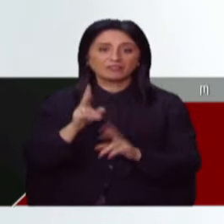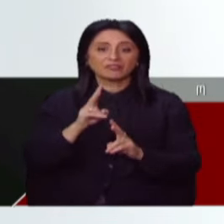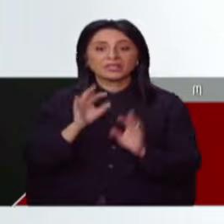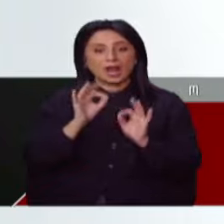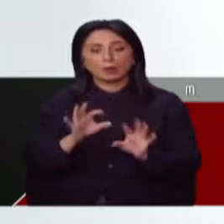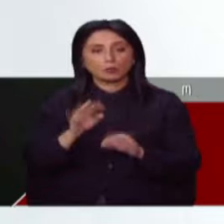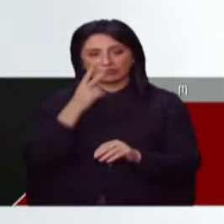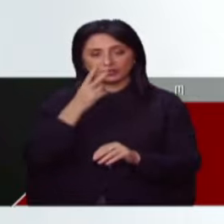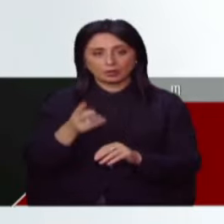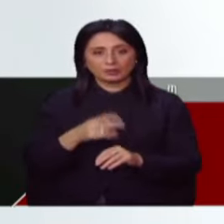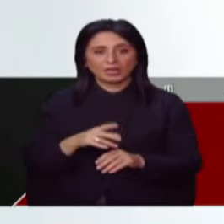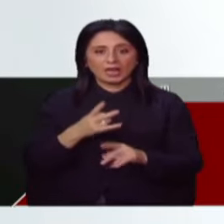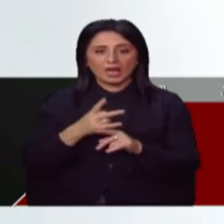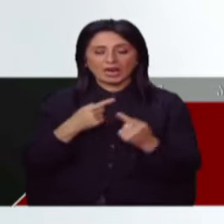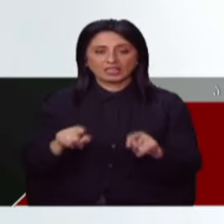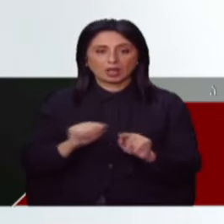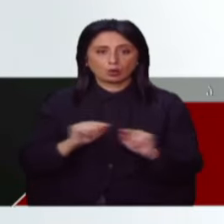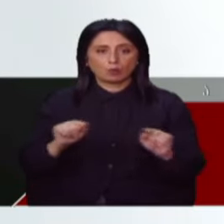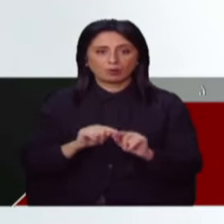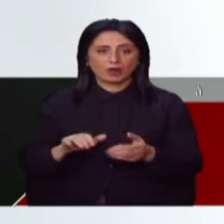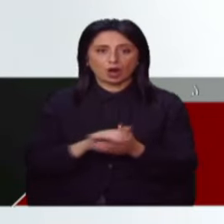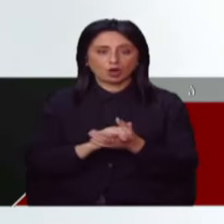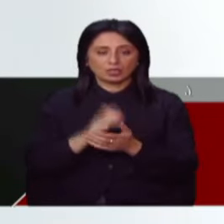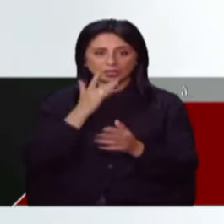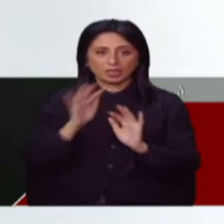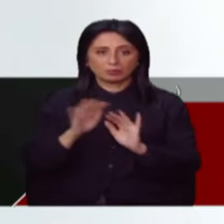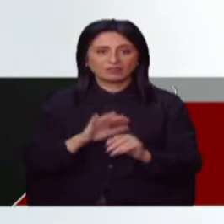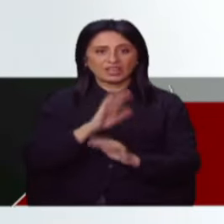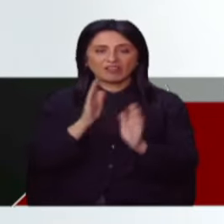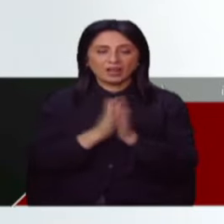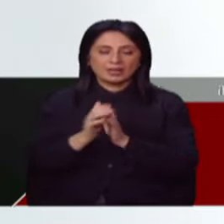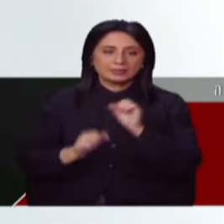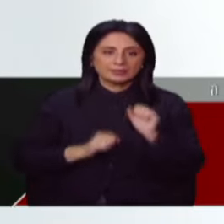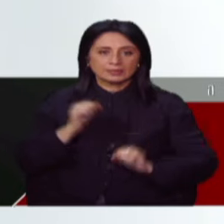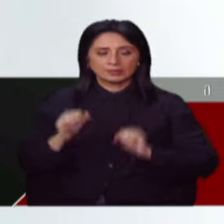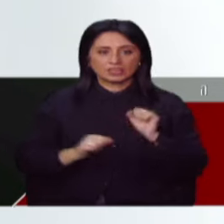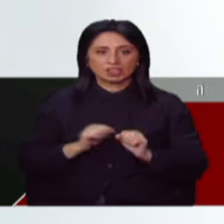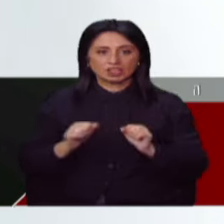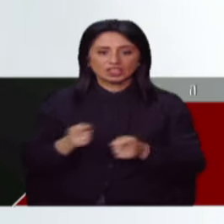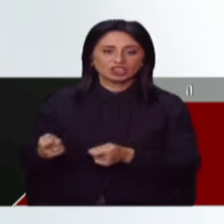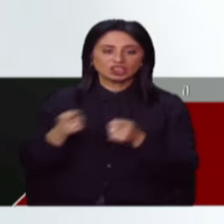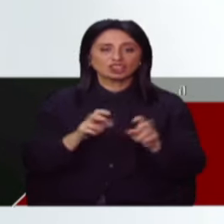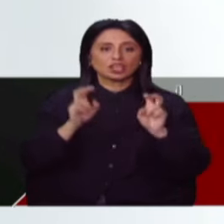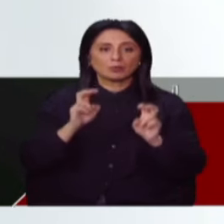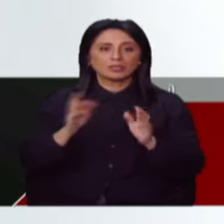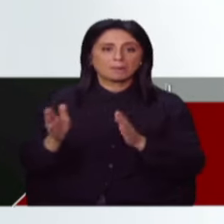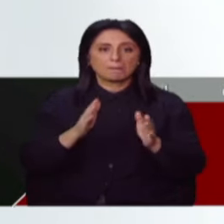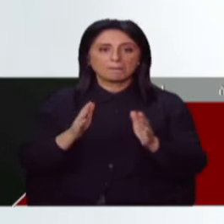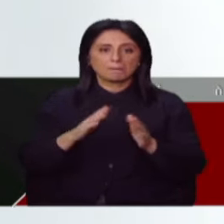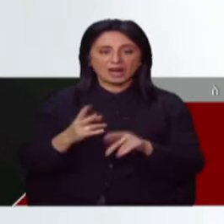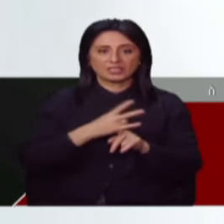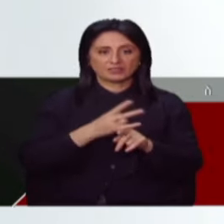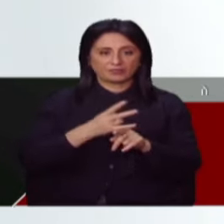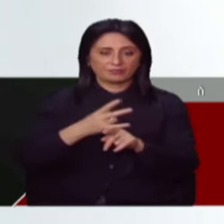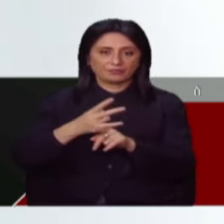ობიექტურობა, არაობიექტურობა, რადიკალური ოპოზიცია, კოლექტიური ნაციონალური მოძრაობა, ყველანაირად ესდება, რომ შემოიტანოს მაქსიმალურად